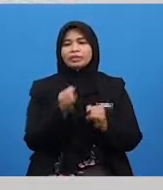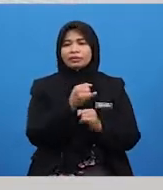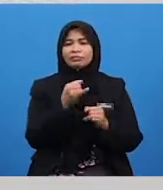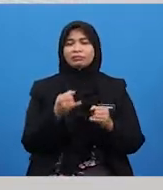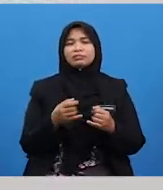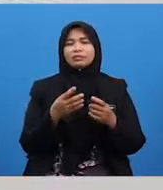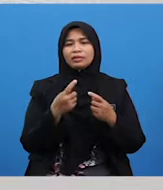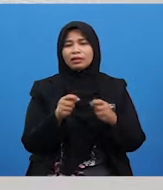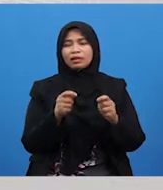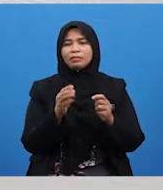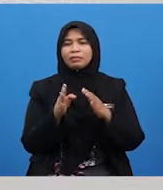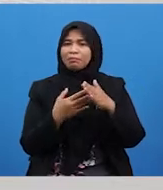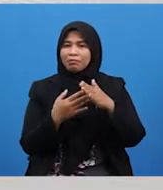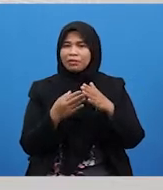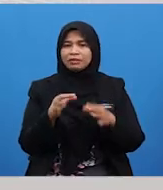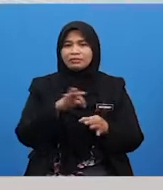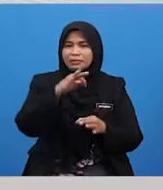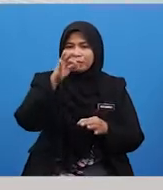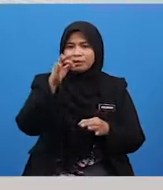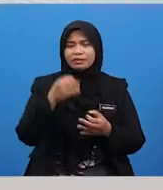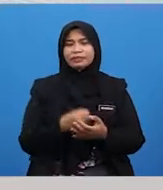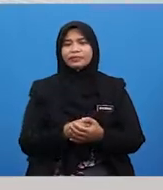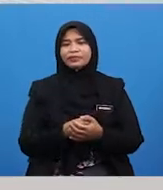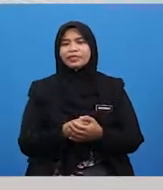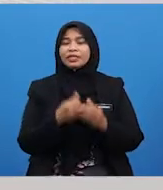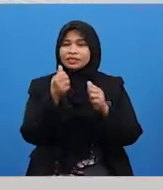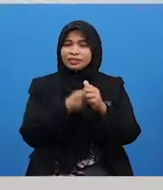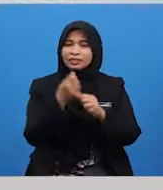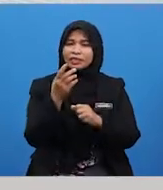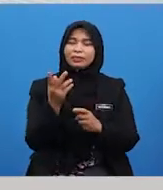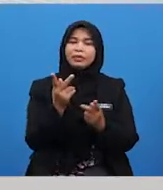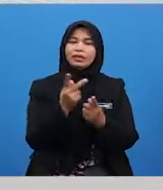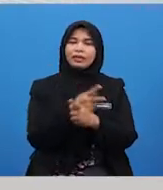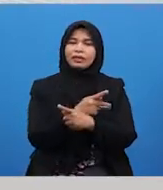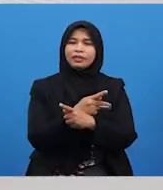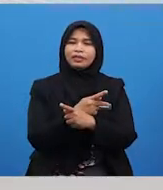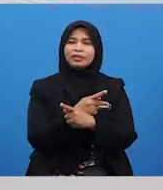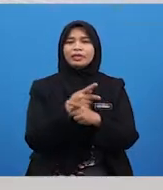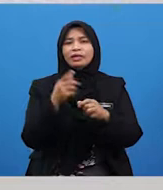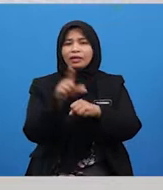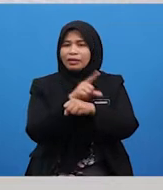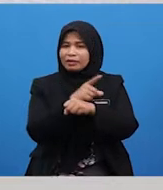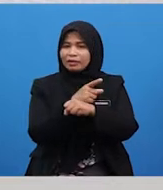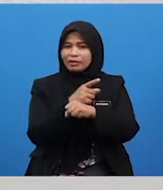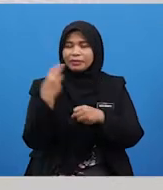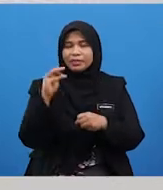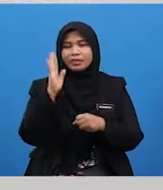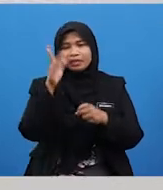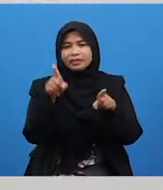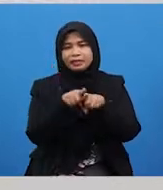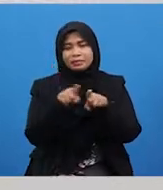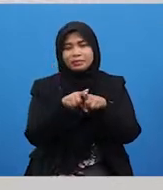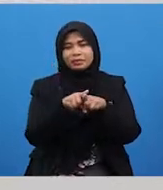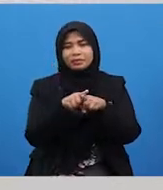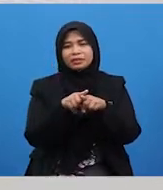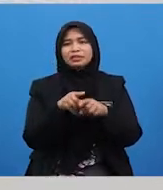semangatnya. Setiap kali sesi latihan, mereka akan membimbing dan memberikan tunjuk ajar teknik larian